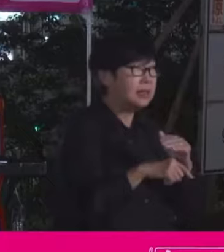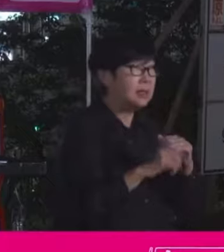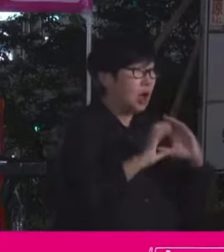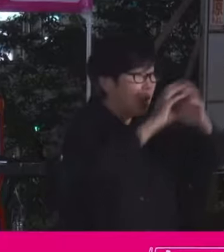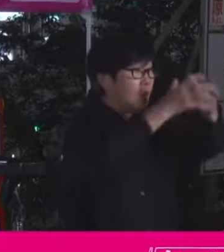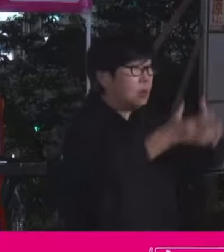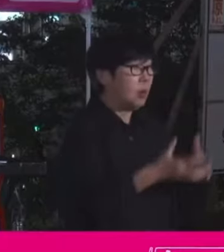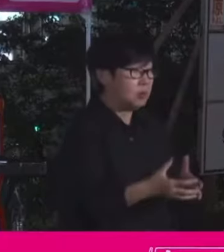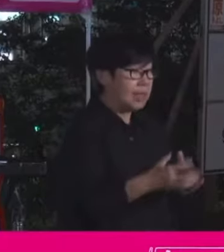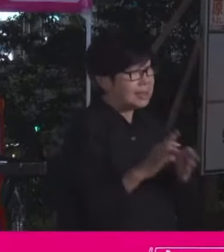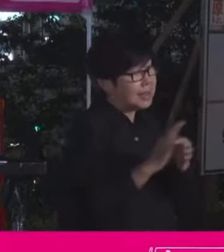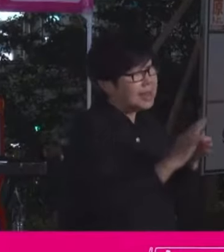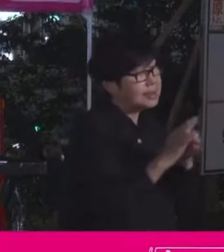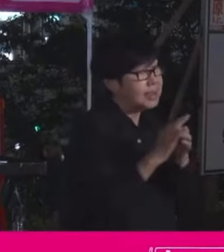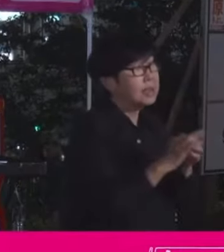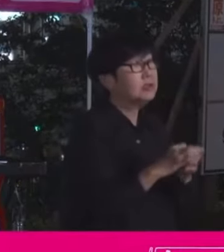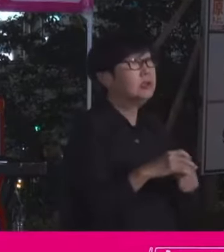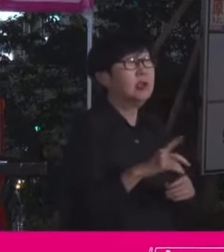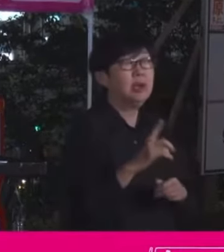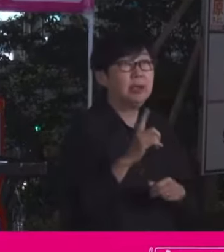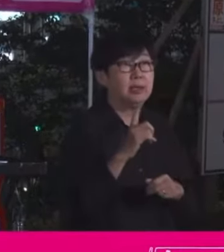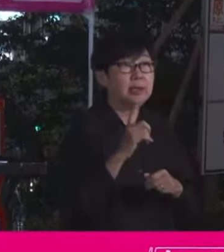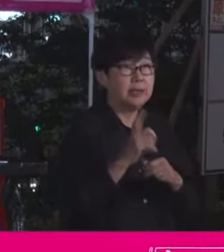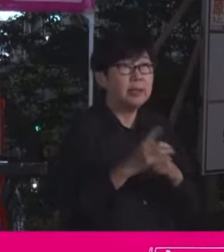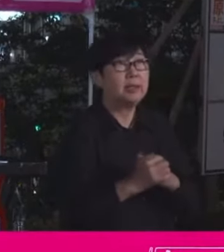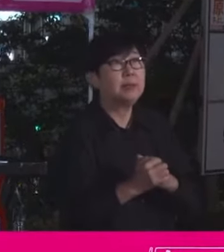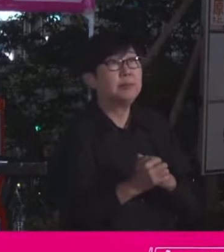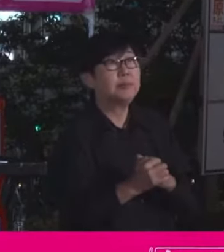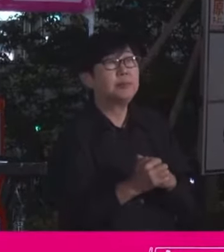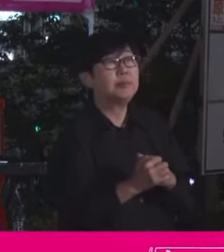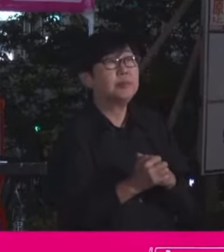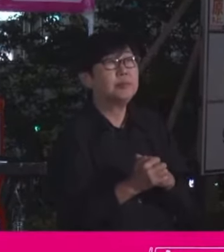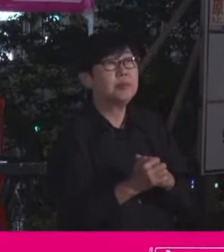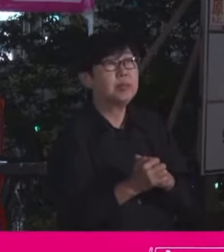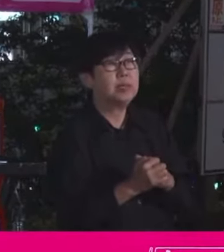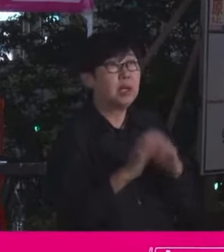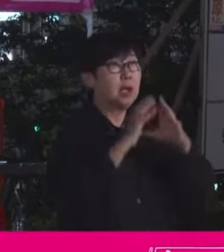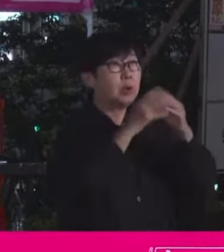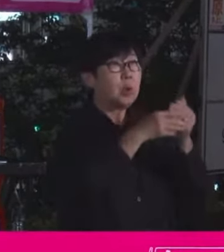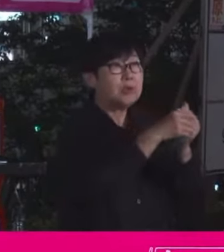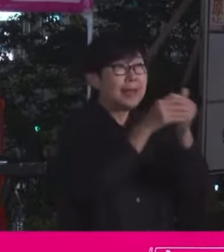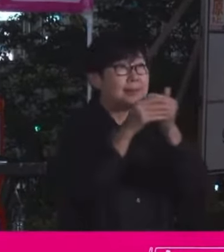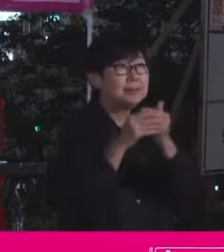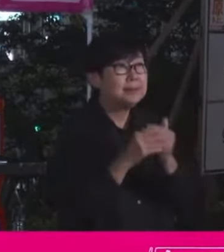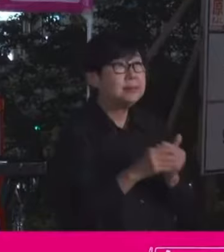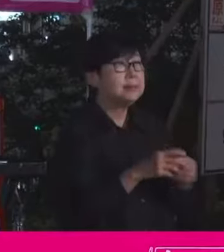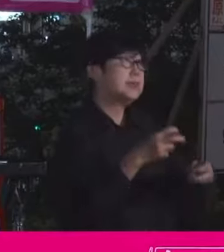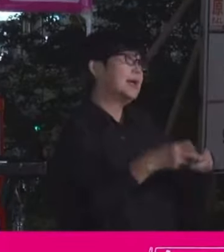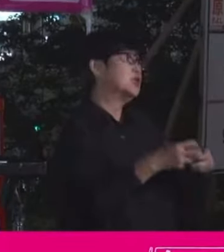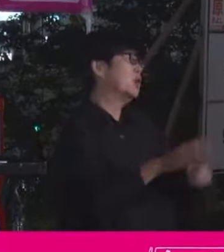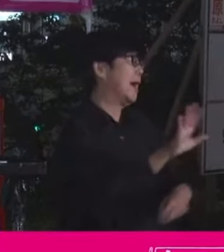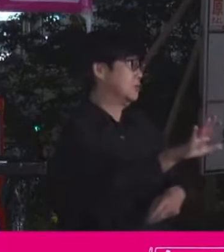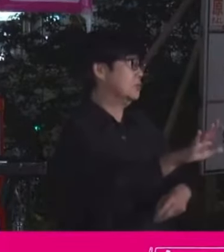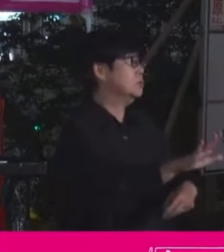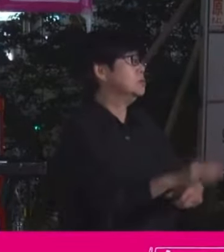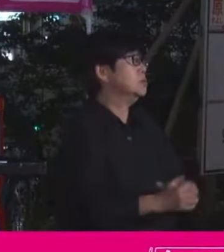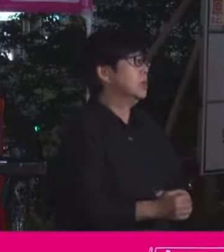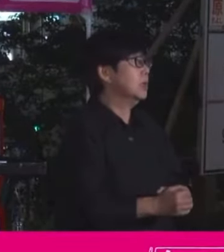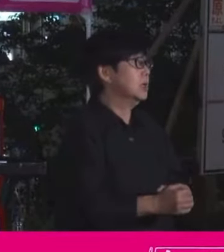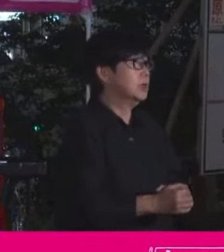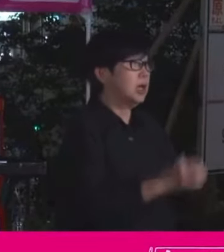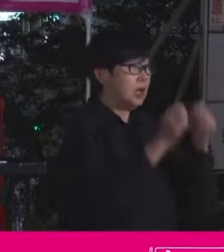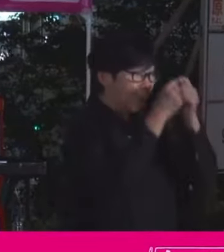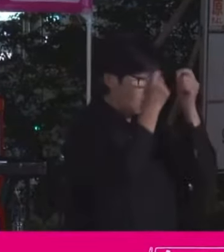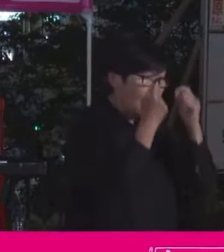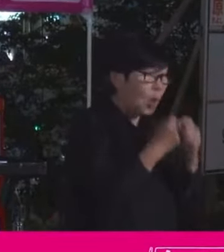一つの大きな根本の考え方で動いております。それは国連憲章にあります。国連憲章に個別的